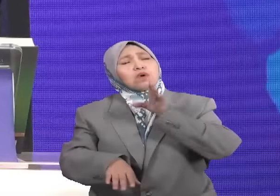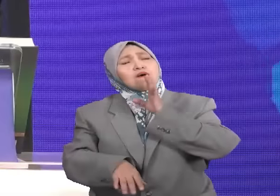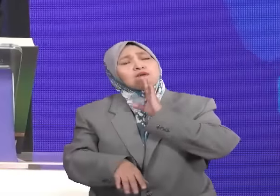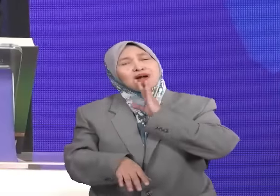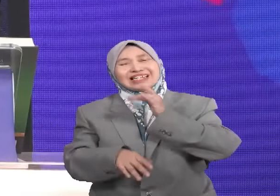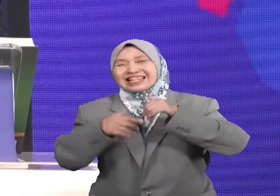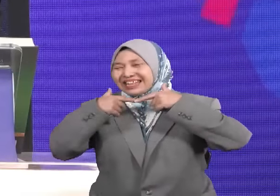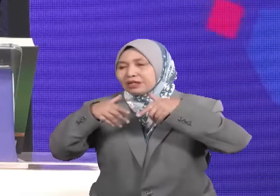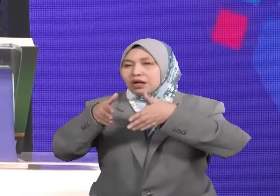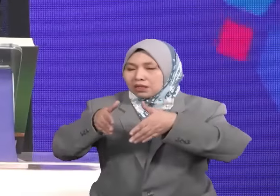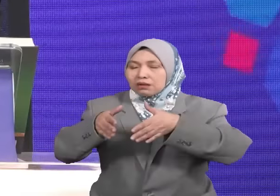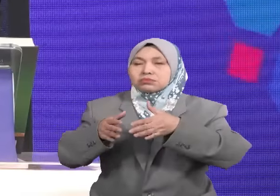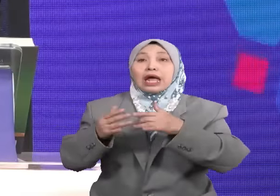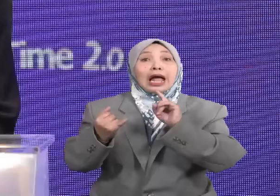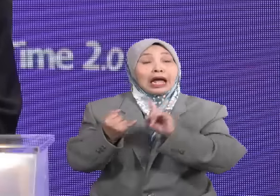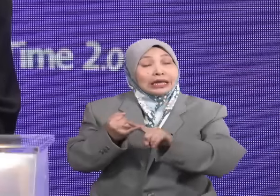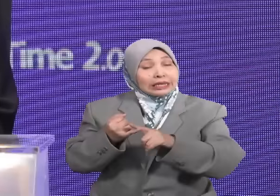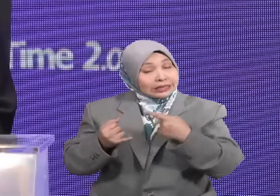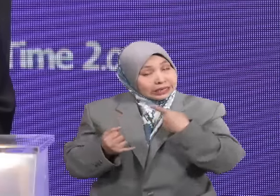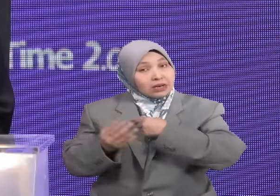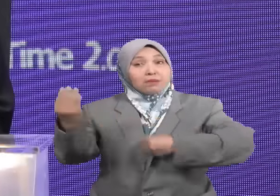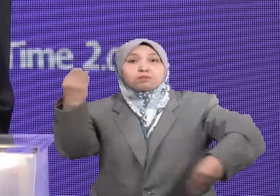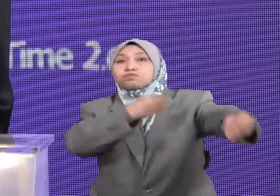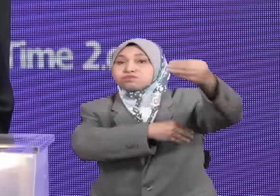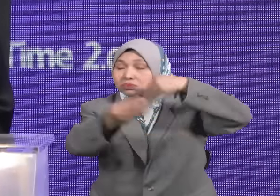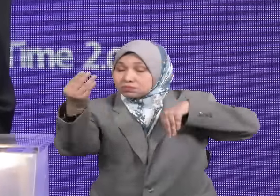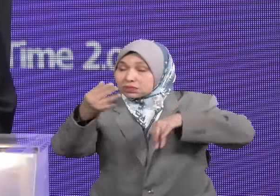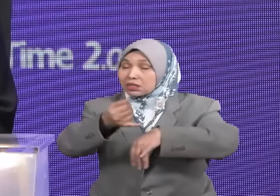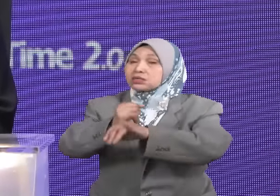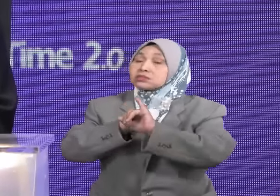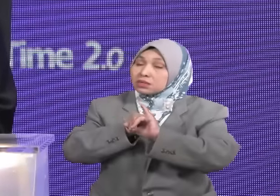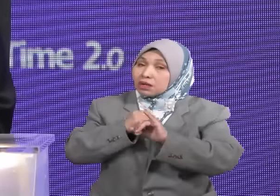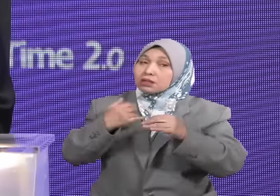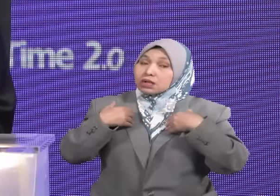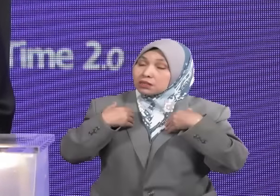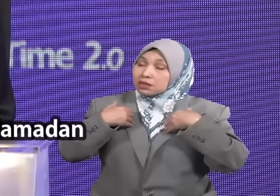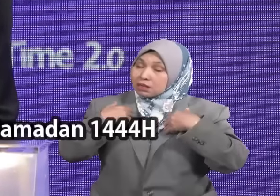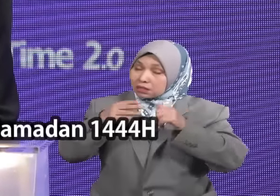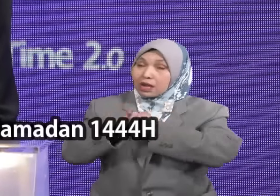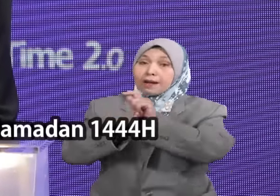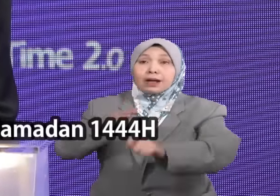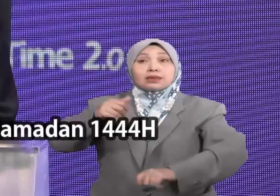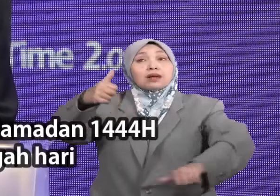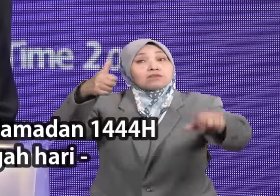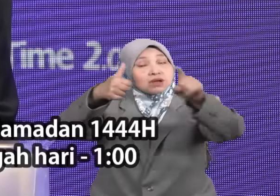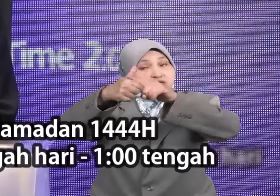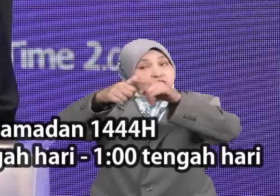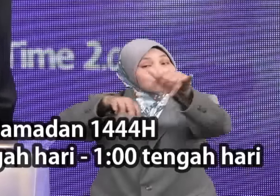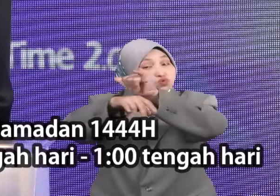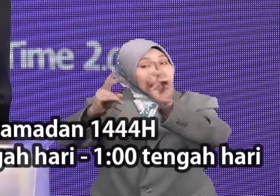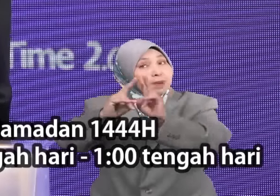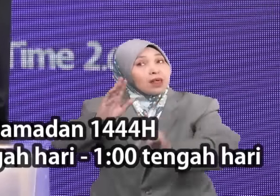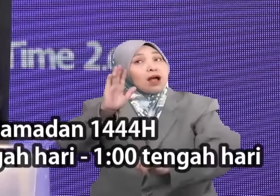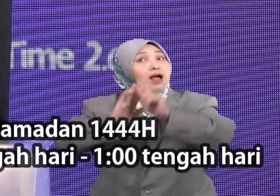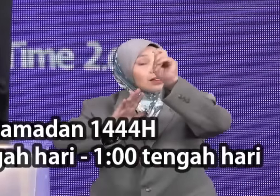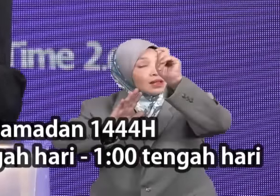gelakkan. Akhirnya kita apabila diizinkan berada di yaumul qiyamah di atas itu, di syurga yang paling atas, maka kita